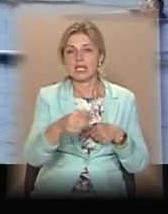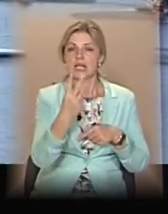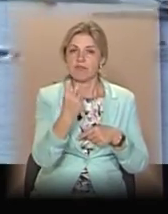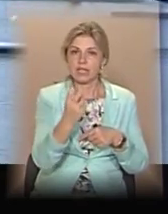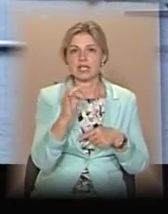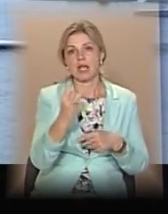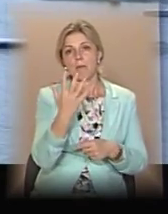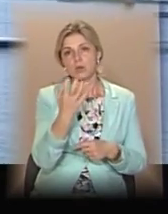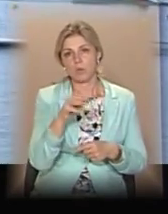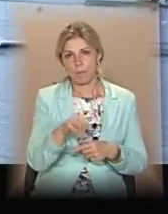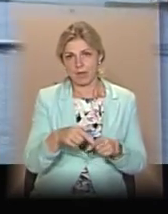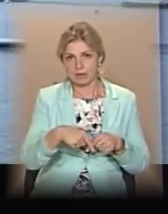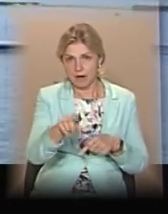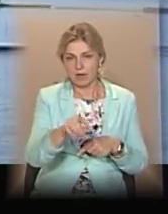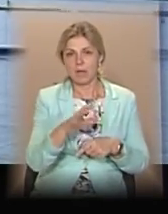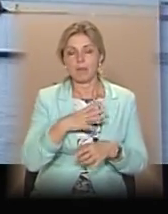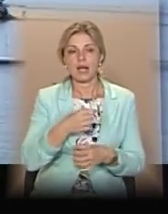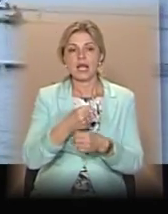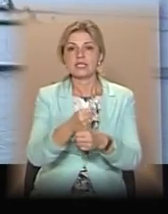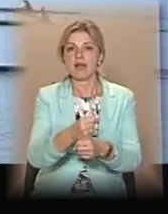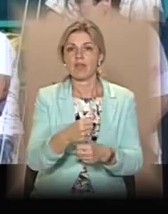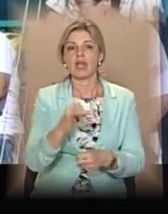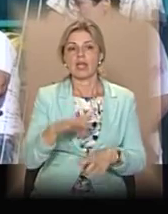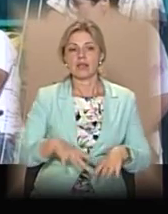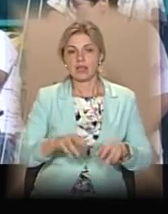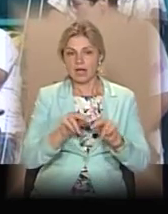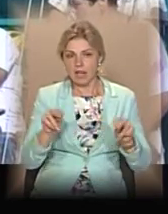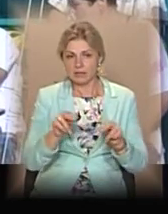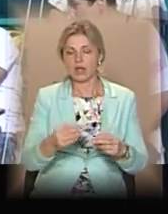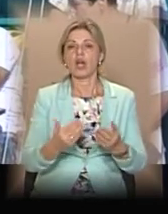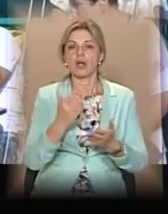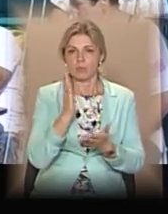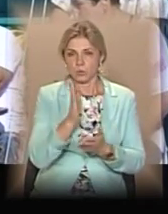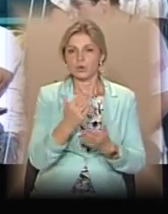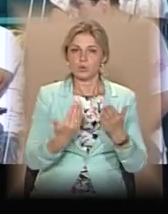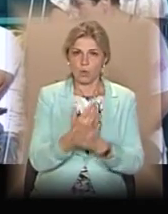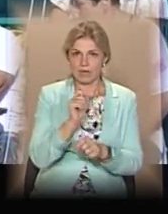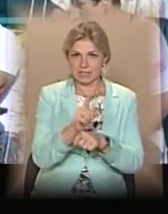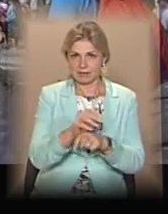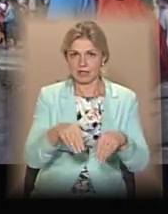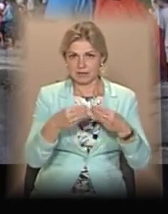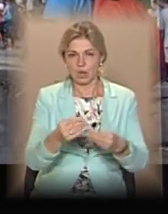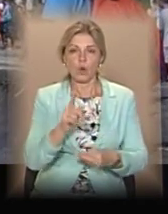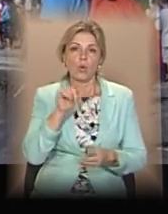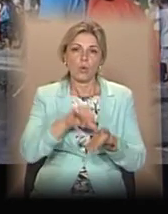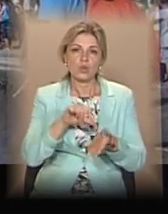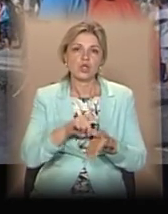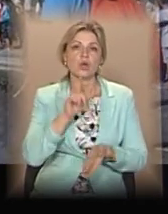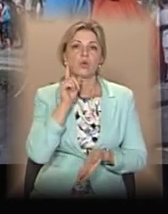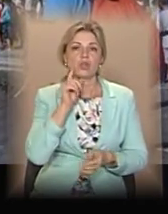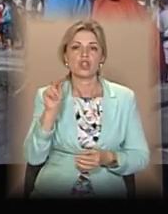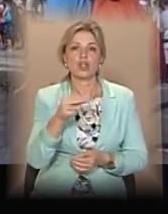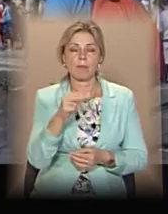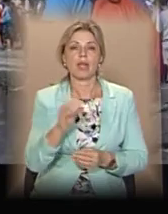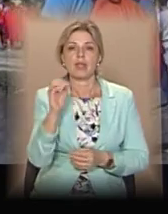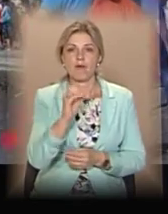500 метрів. Також брали участь в естафетах. Тренери ставлять подальші цілі для спортсменів. Участь у юнацькому чемпіонаті Європи,